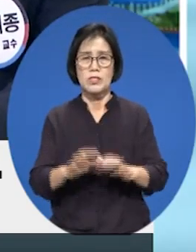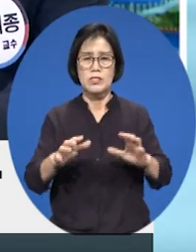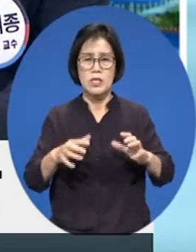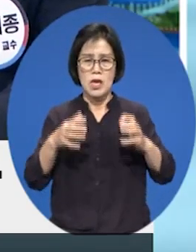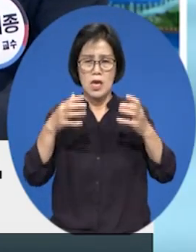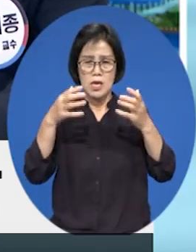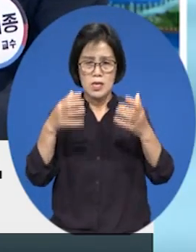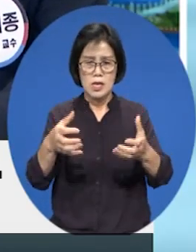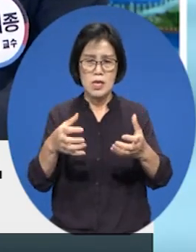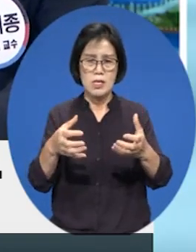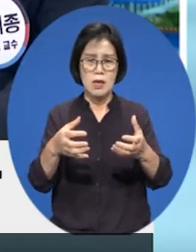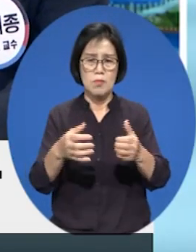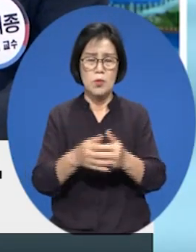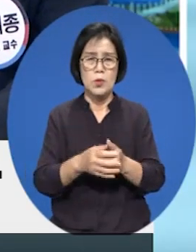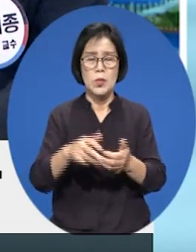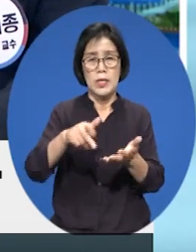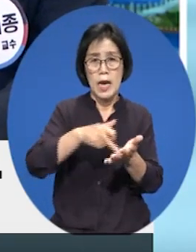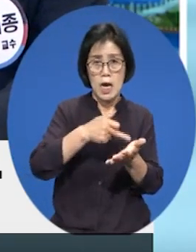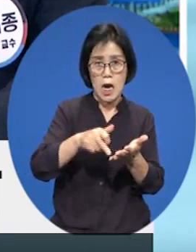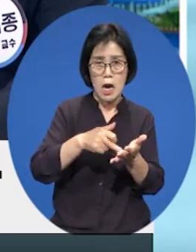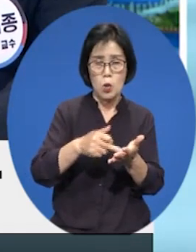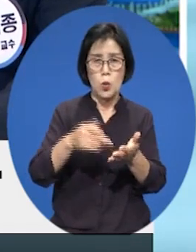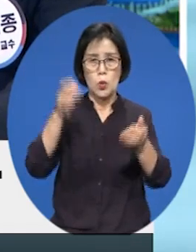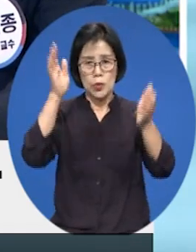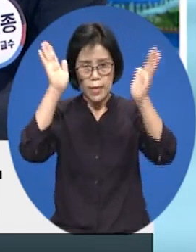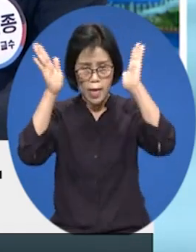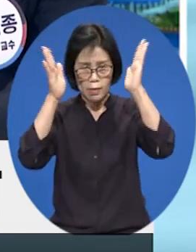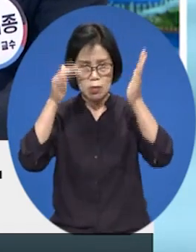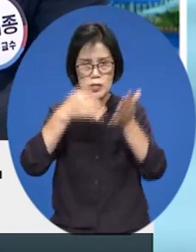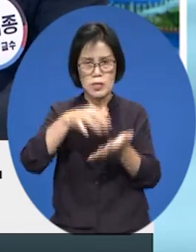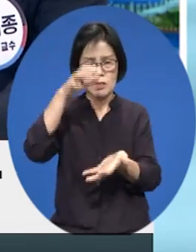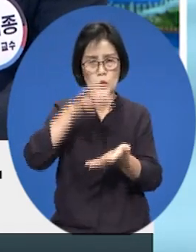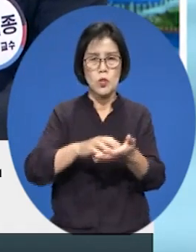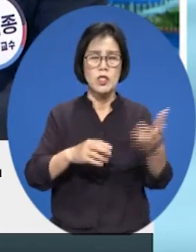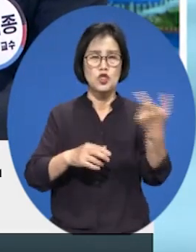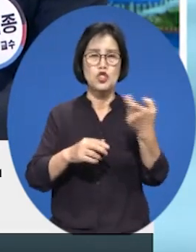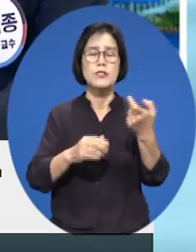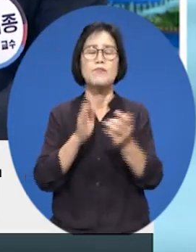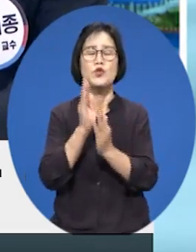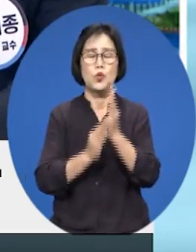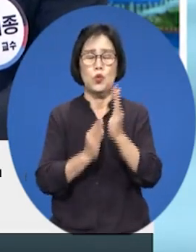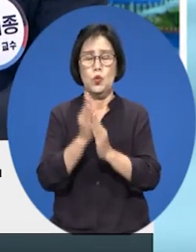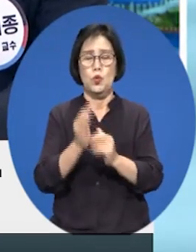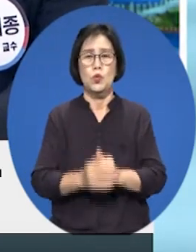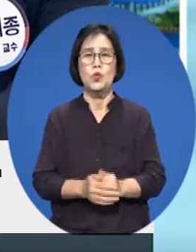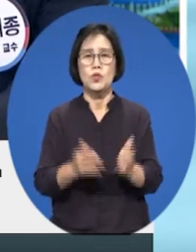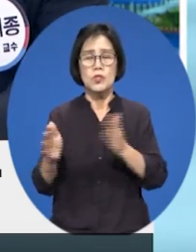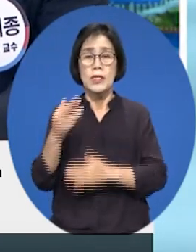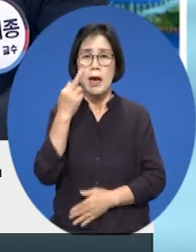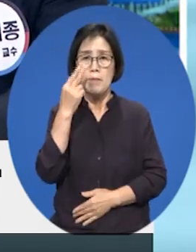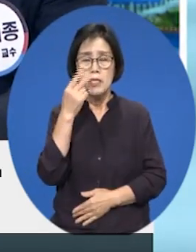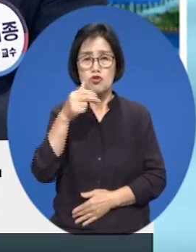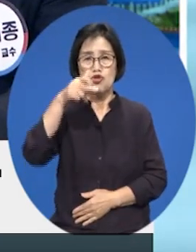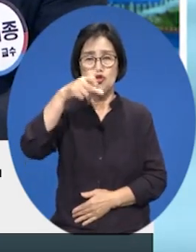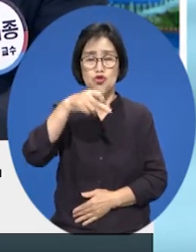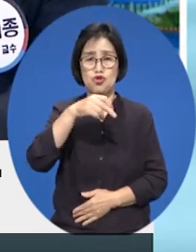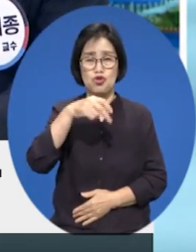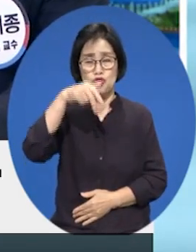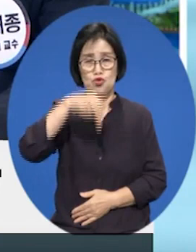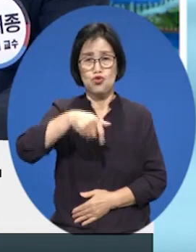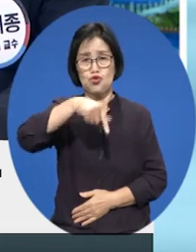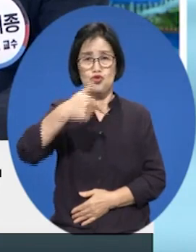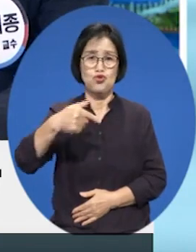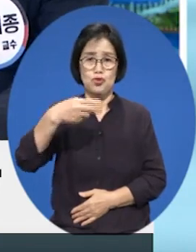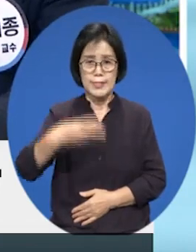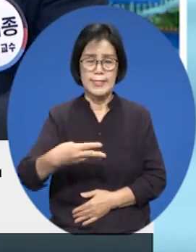구글과 비교한다 그러면 카카오 라든지 네이버 시가총액 1 60조 밖에 안 됩니다 그런데 미국의 구글은 2000 조입니다